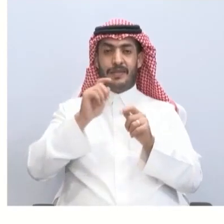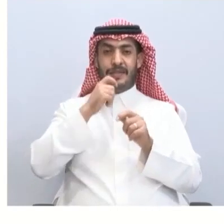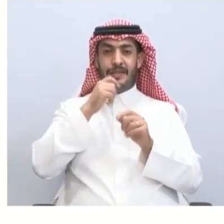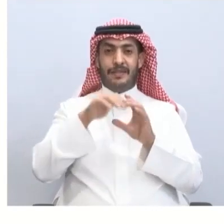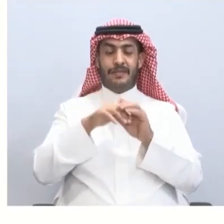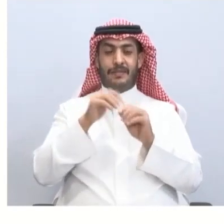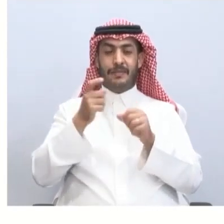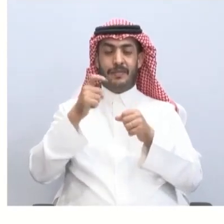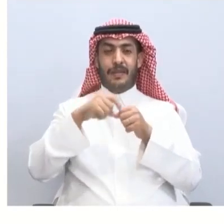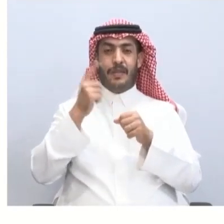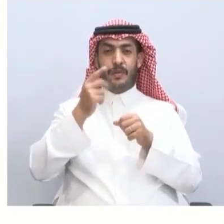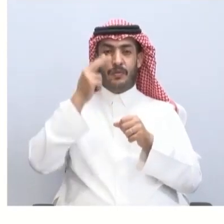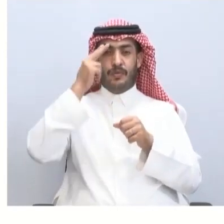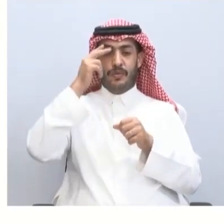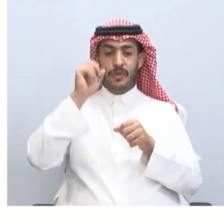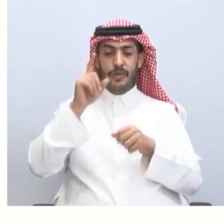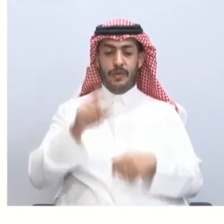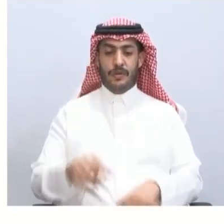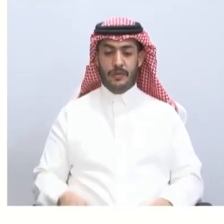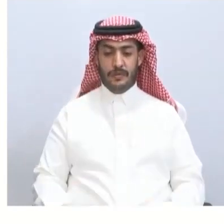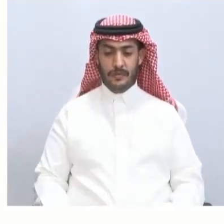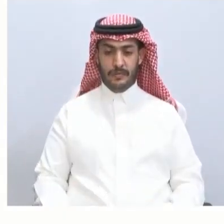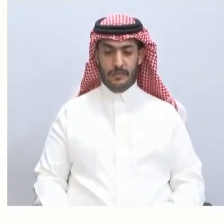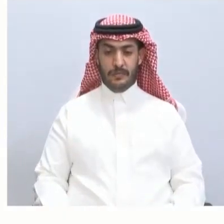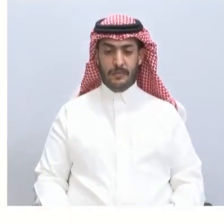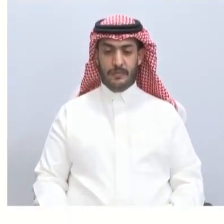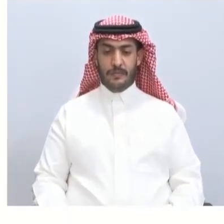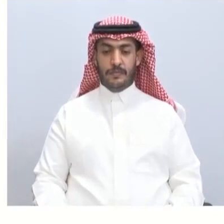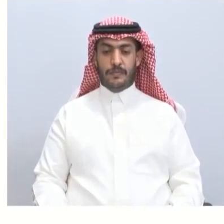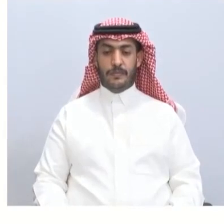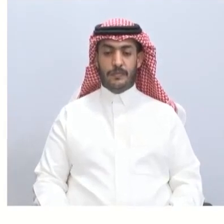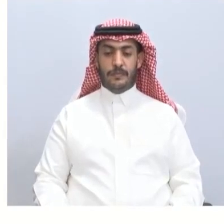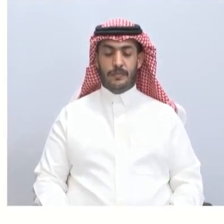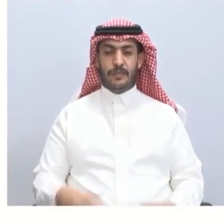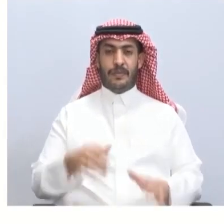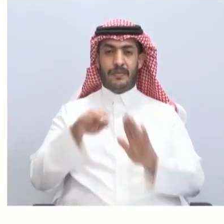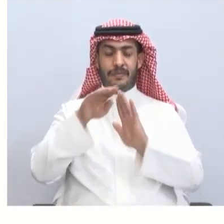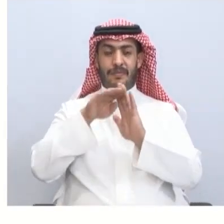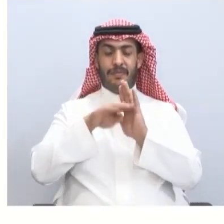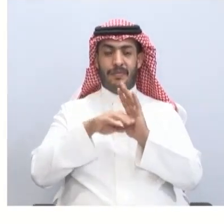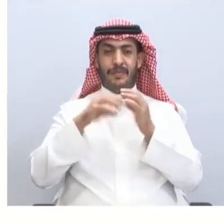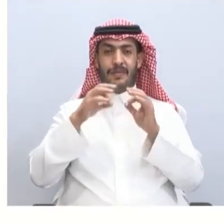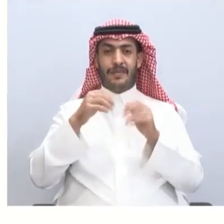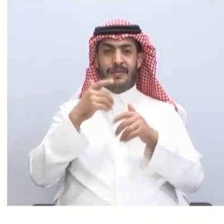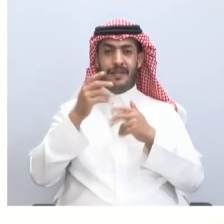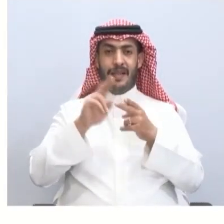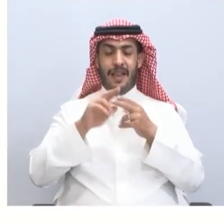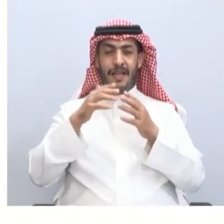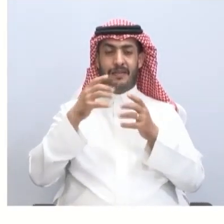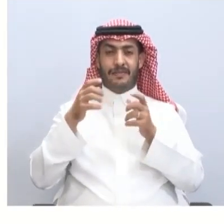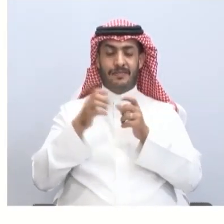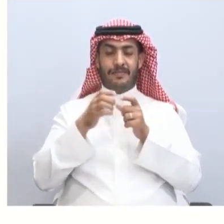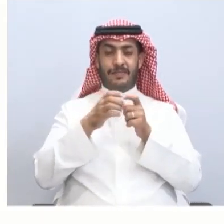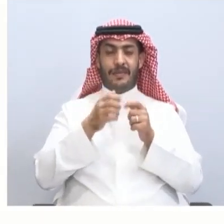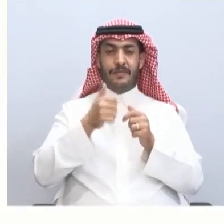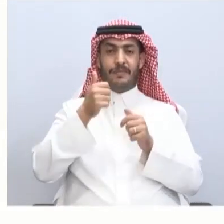بعد انضمامهم للدوله السعوديه الاولى بعد ذلك توالت الاحداث وتوالت الحملات